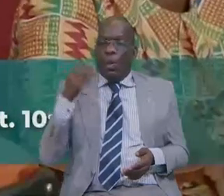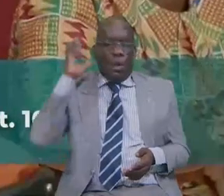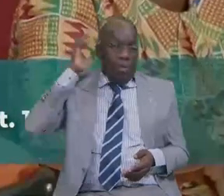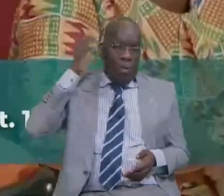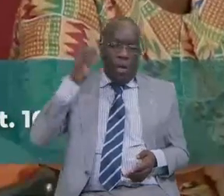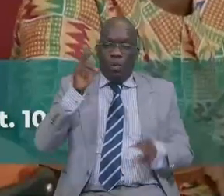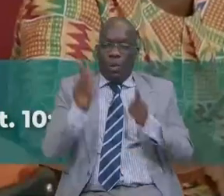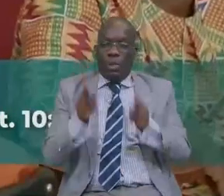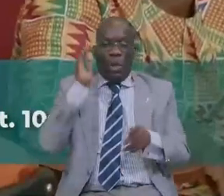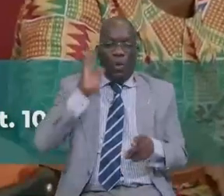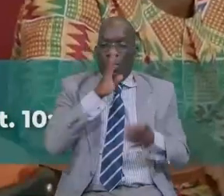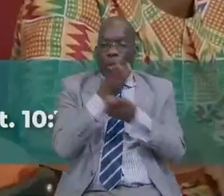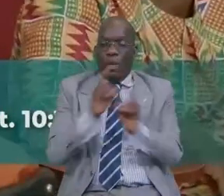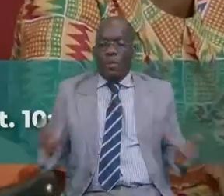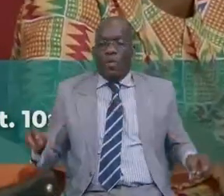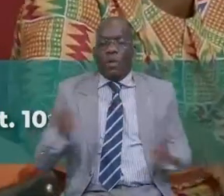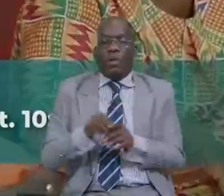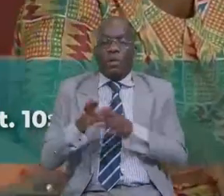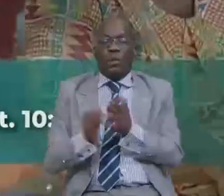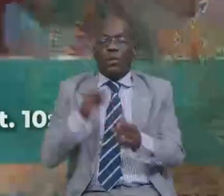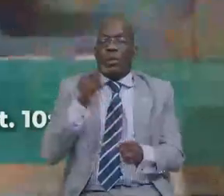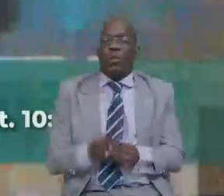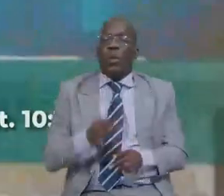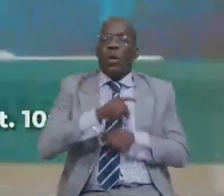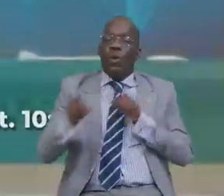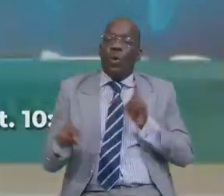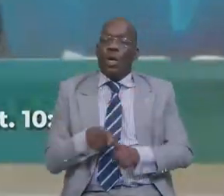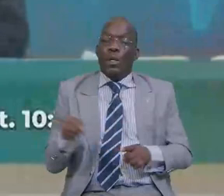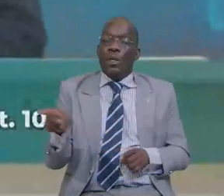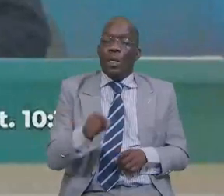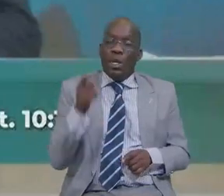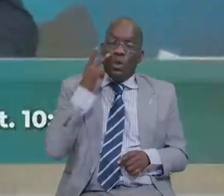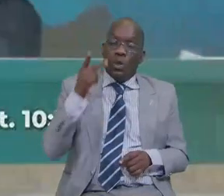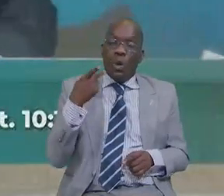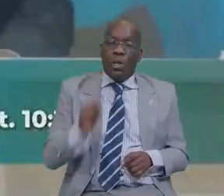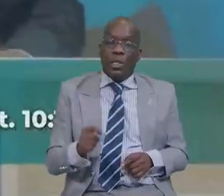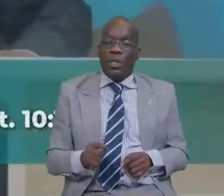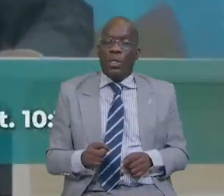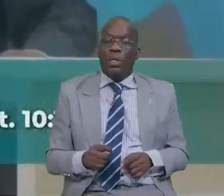délivrée au nom de Jésus. En réalité, quand ils ont vu